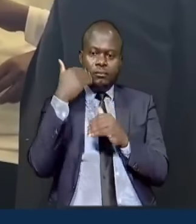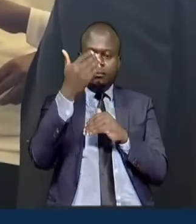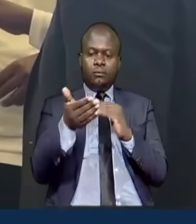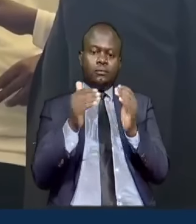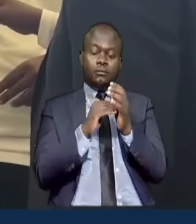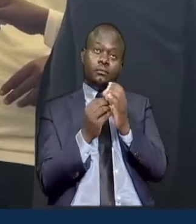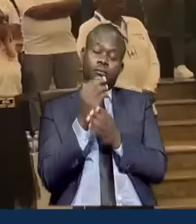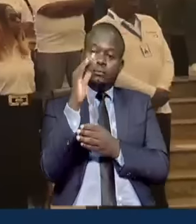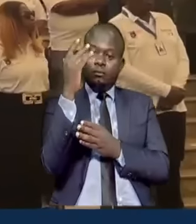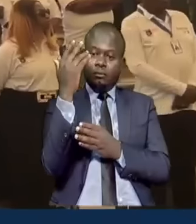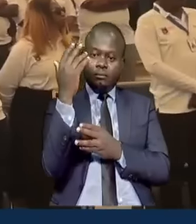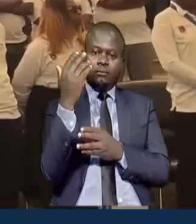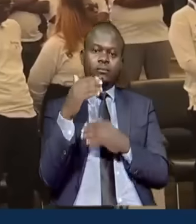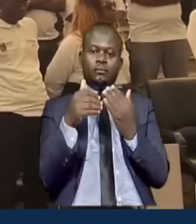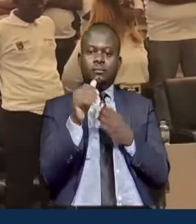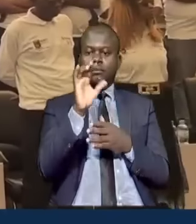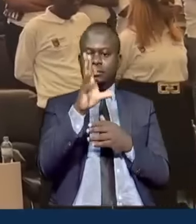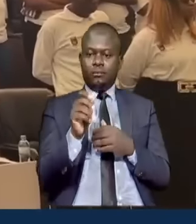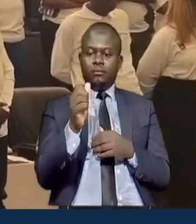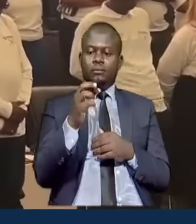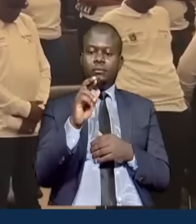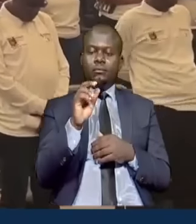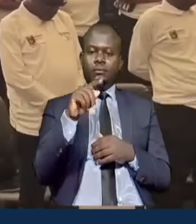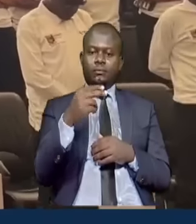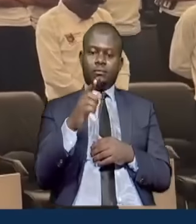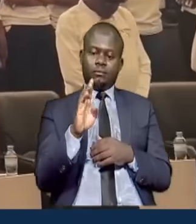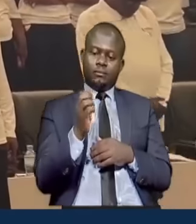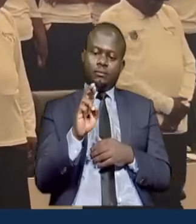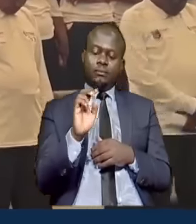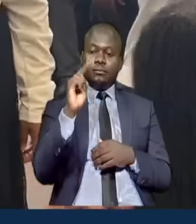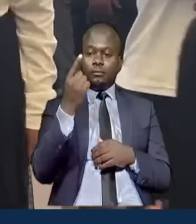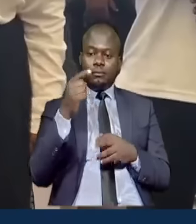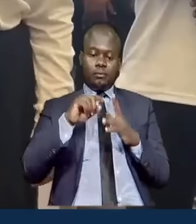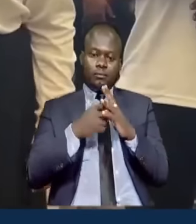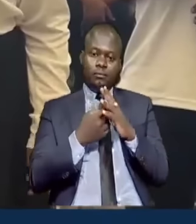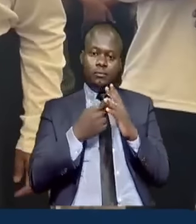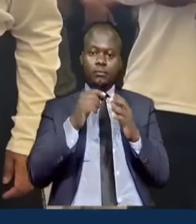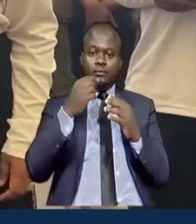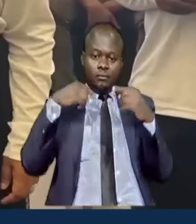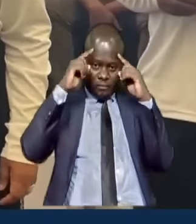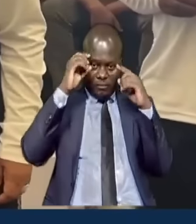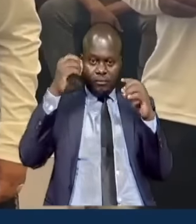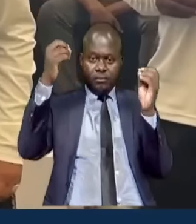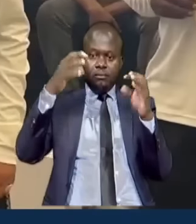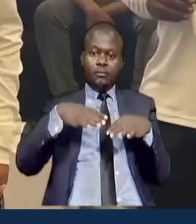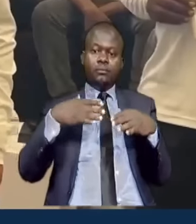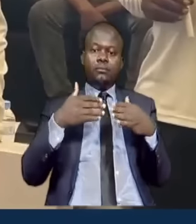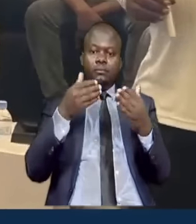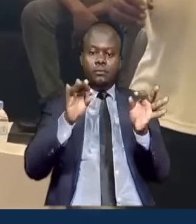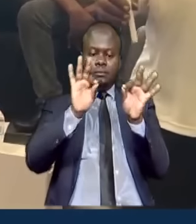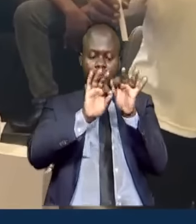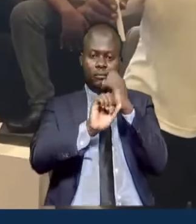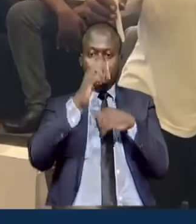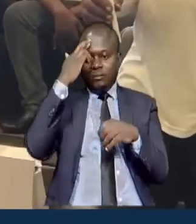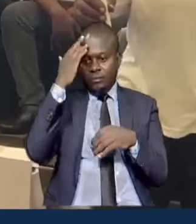hacanwa n'urumuri rw'icyizere. Afrika Philibert, umwe mu bashinze Kaminuza ya Kigali, yavuze ko baha agaciro igikorwa cyo kwibuka